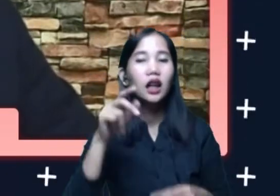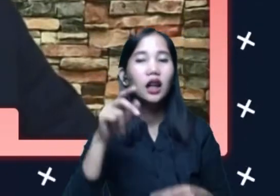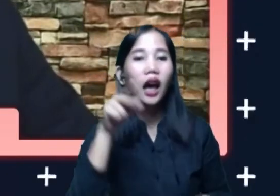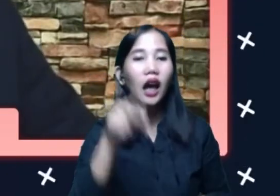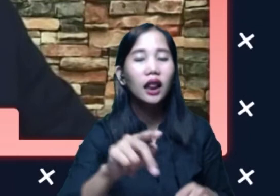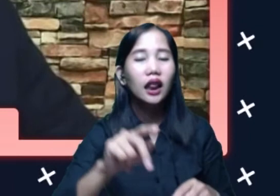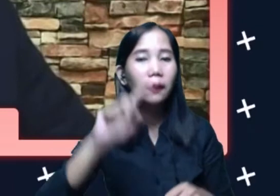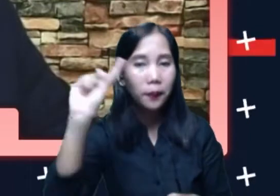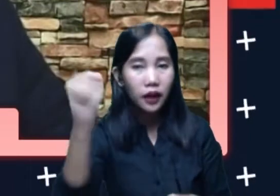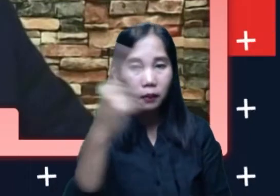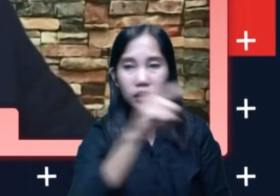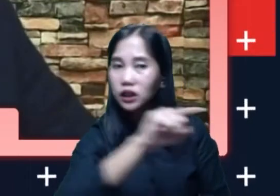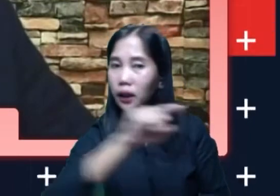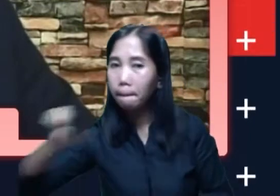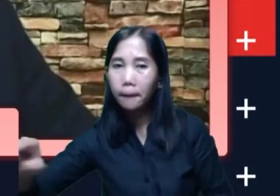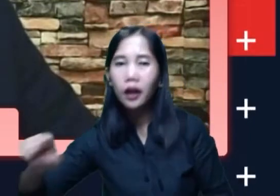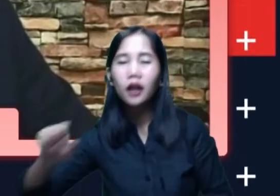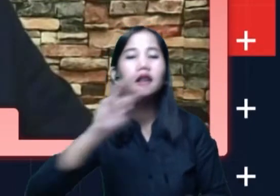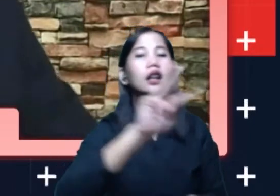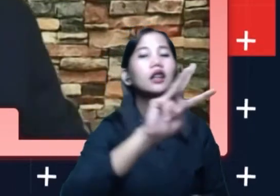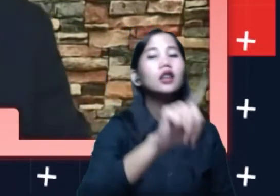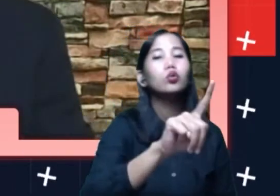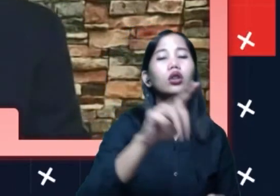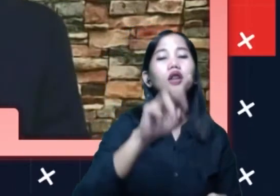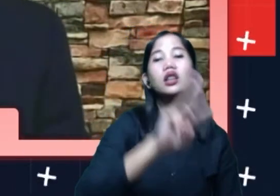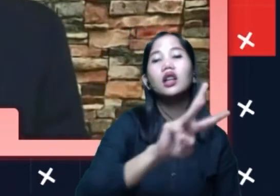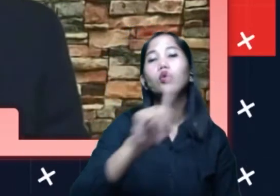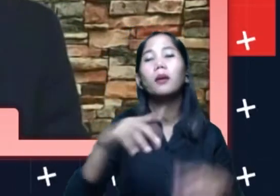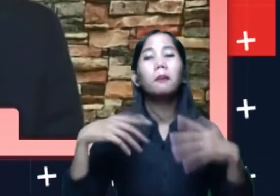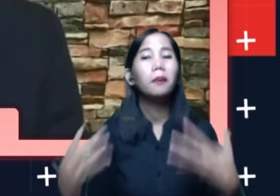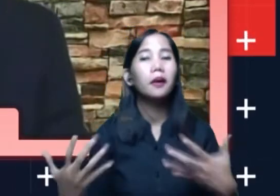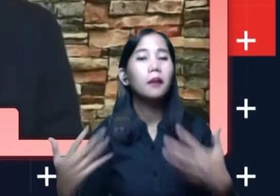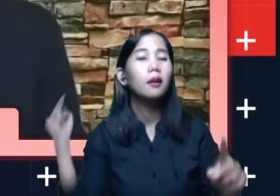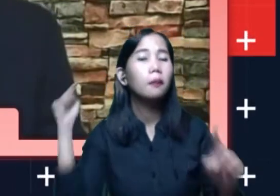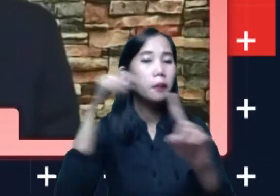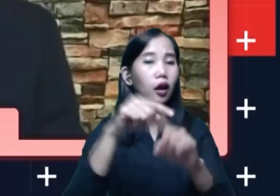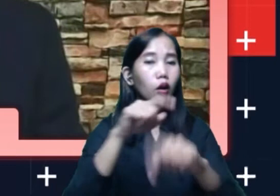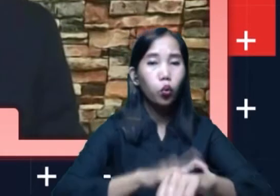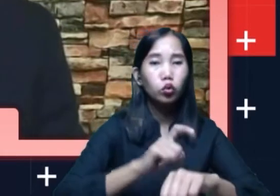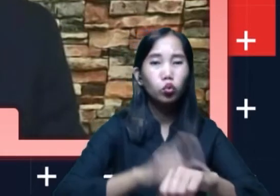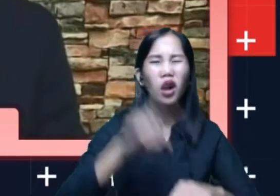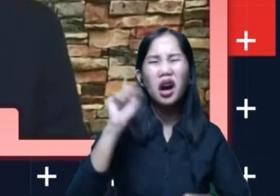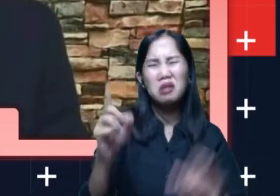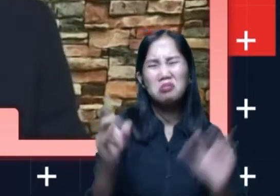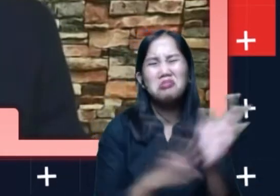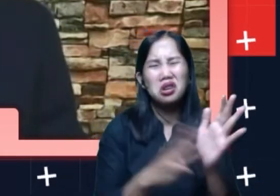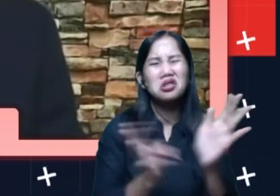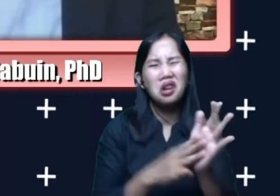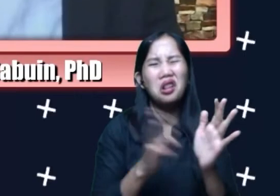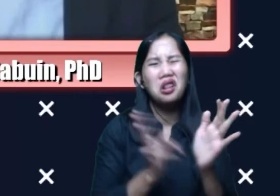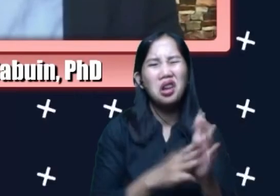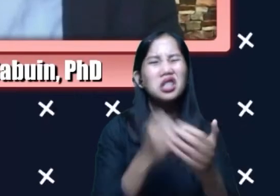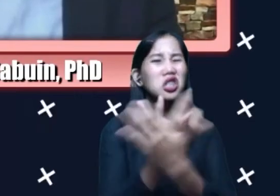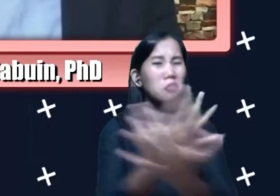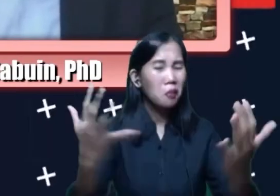Paulus dan Barnabas, ya. Aduh, sepertinya banyak yang membayangkan ini. Kita buka aja deh, kita